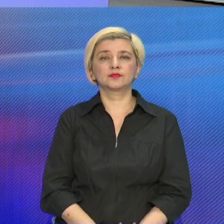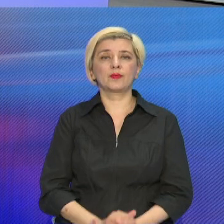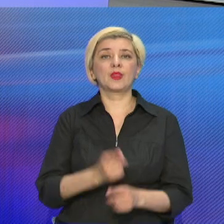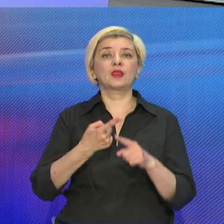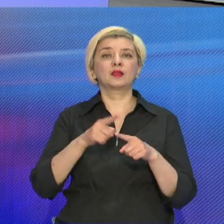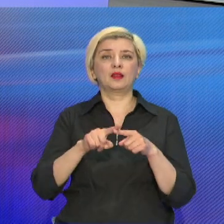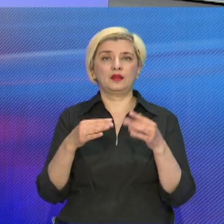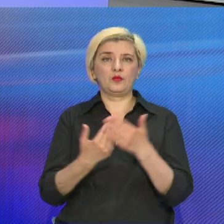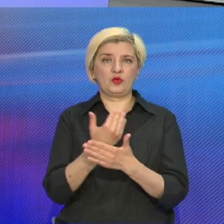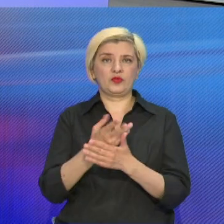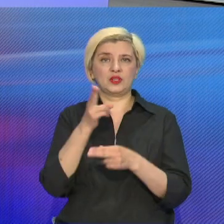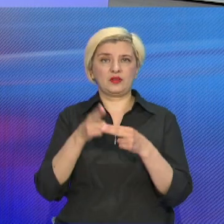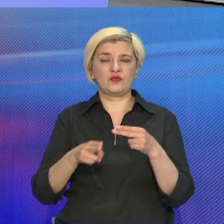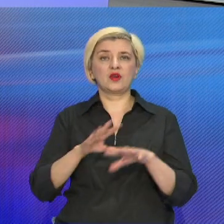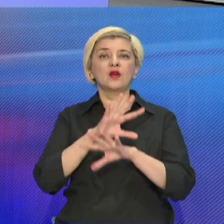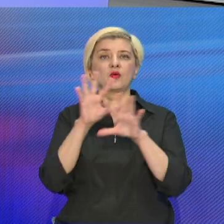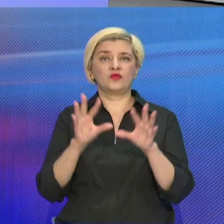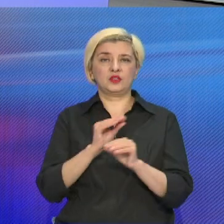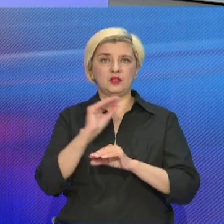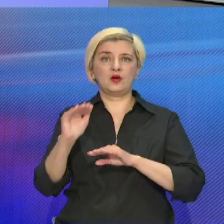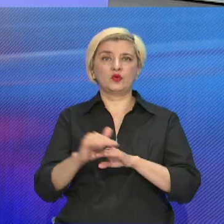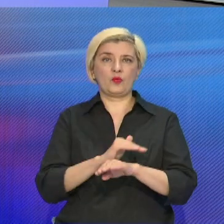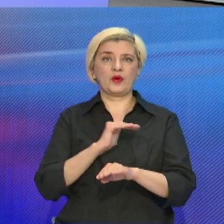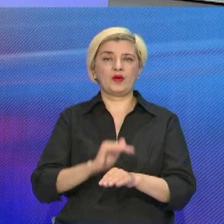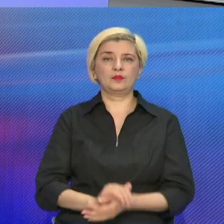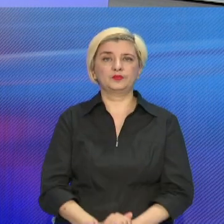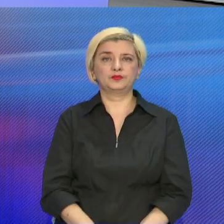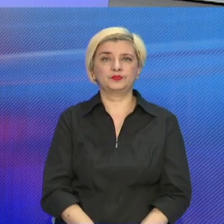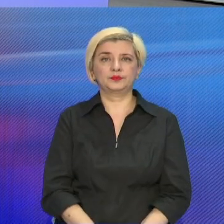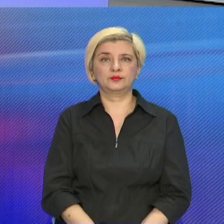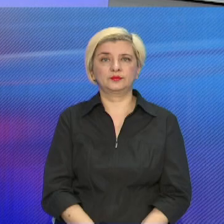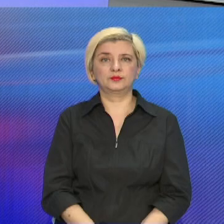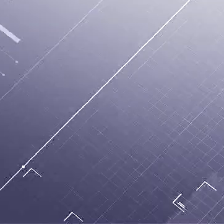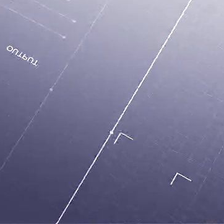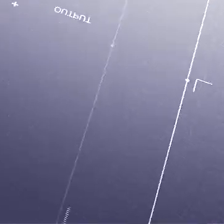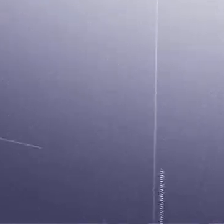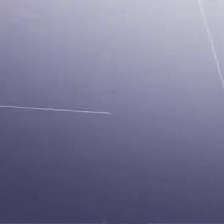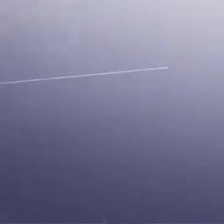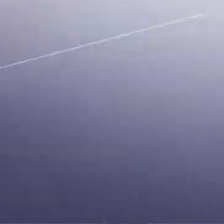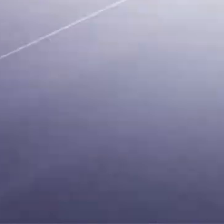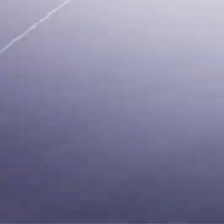На гэтым выпуск завершаны. Я развітваюся з вамі. Усяго добрага.